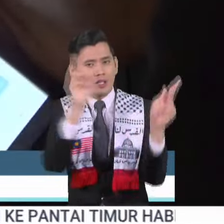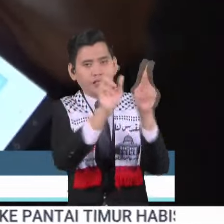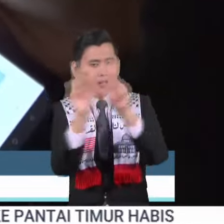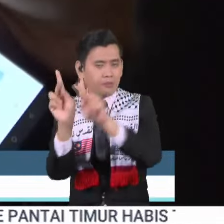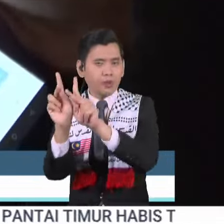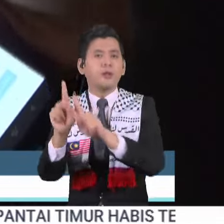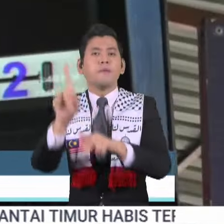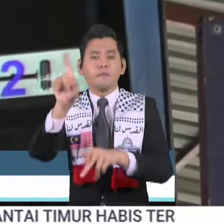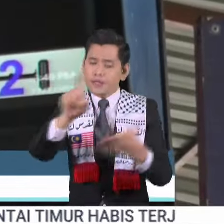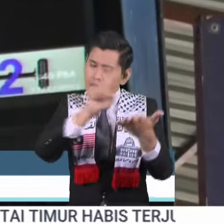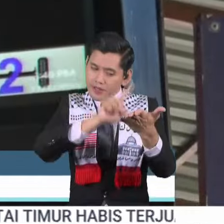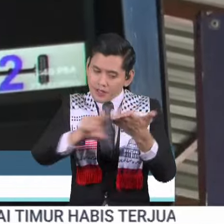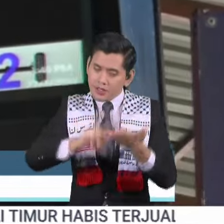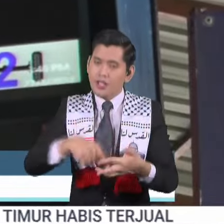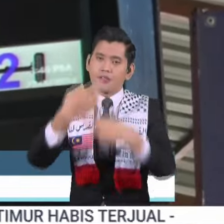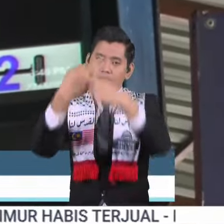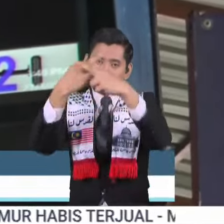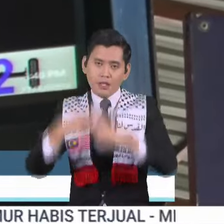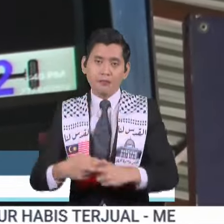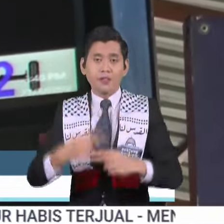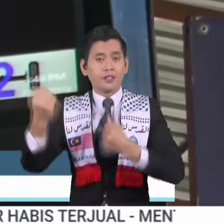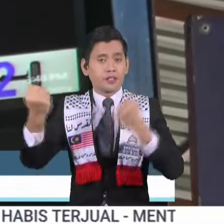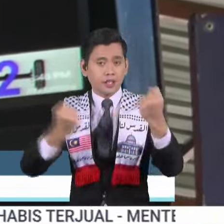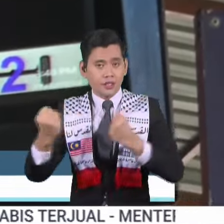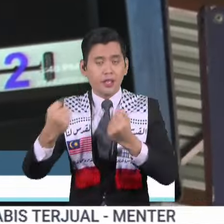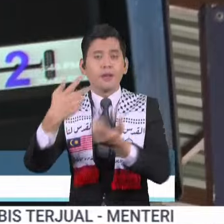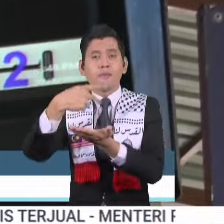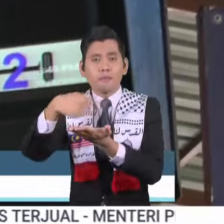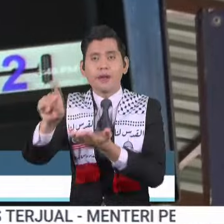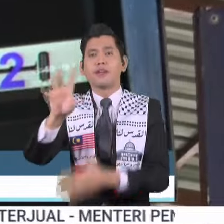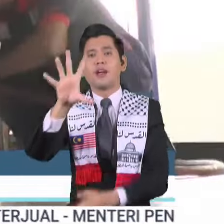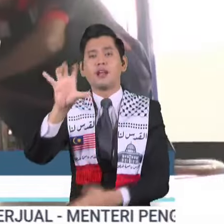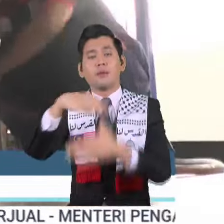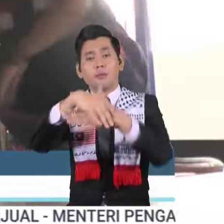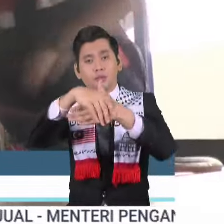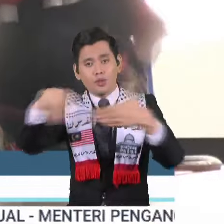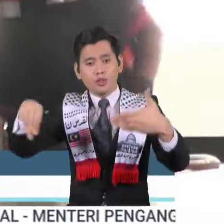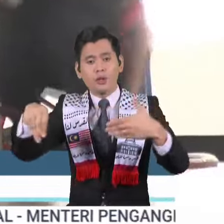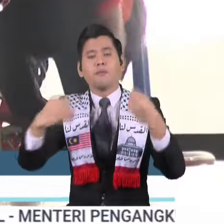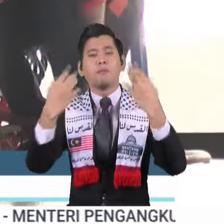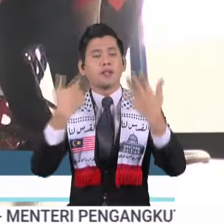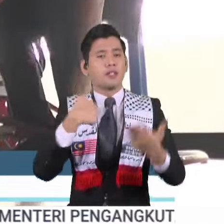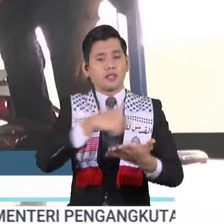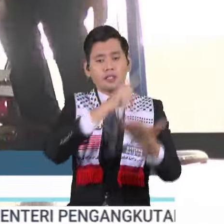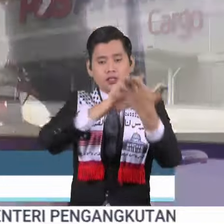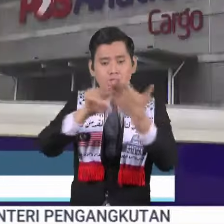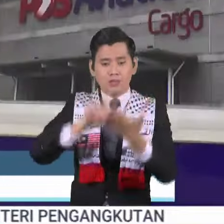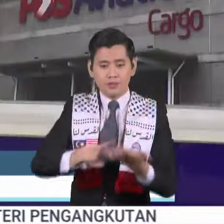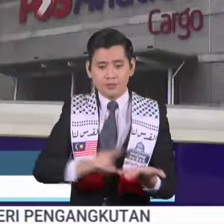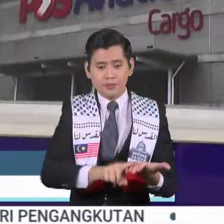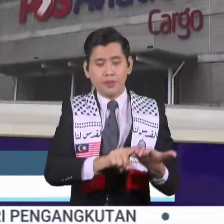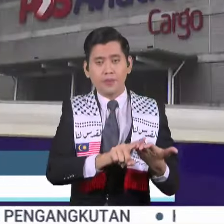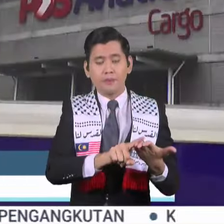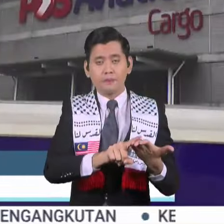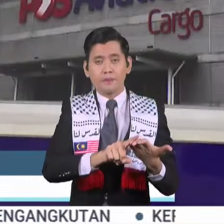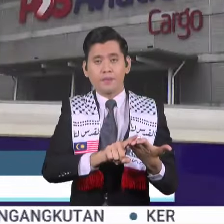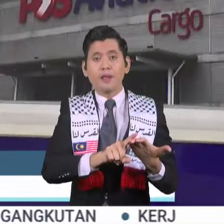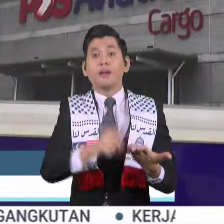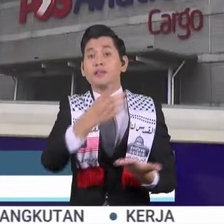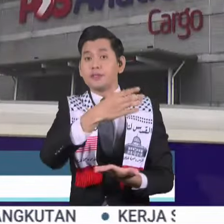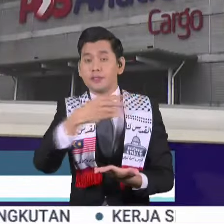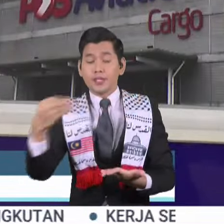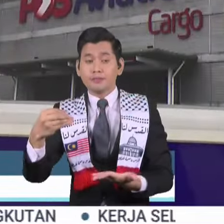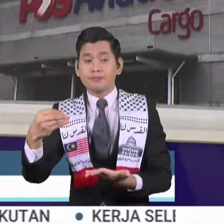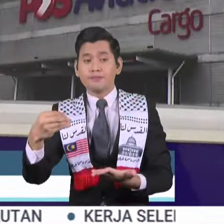raya, cek kereta dulu. RM50 investment, kita cek banyak perkara termasuk roadworthiness kereta tu